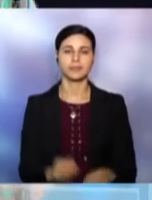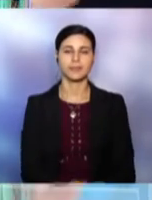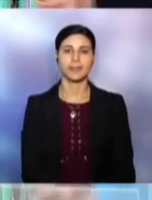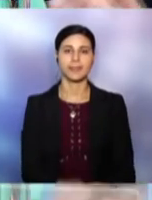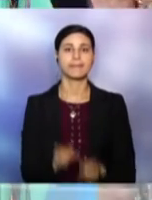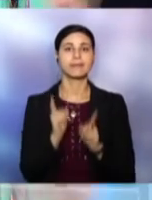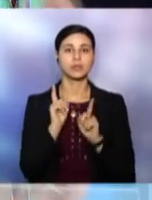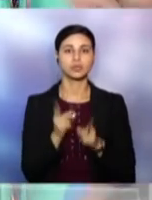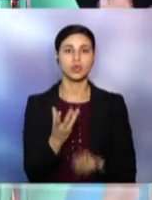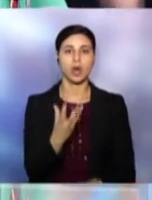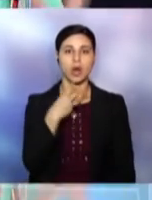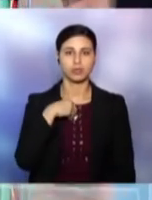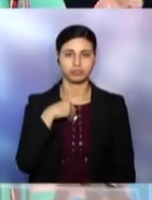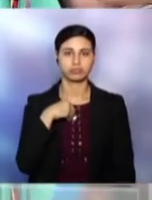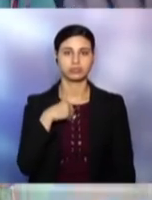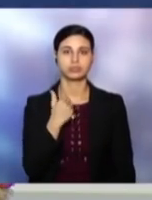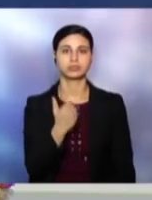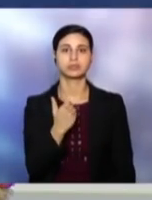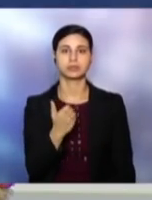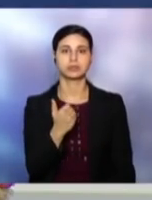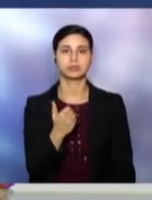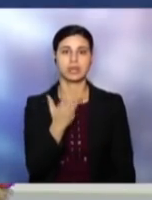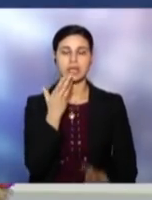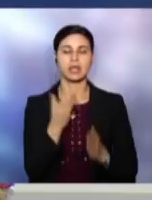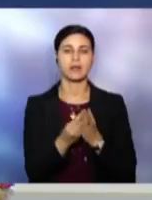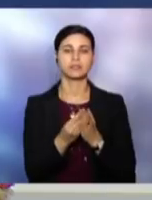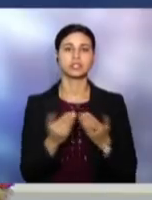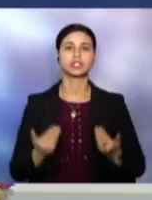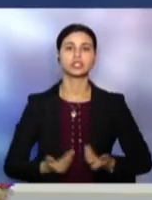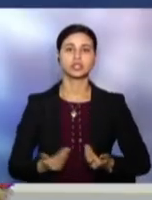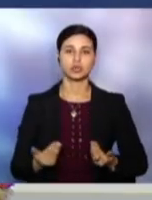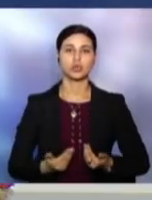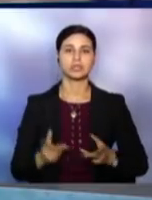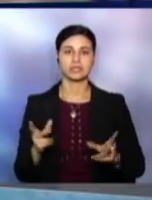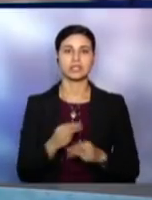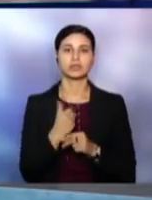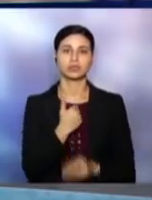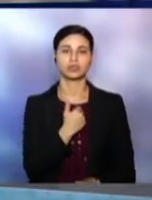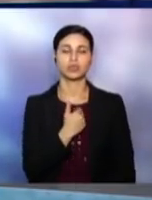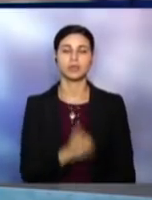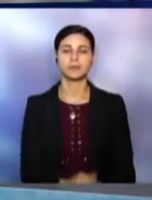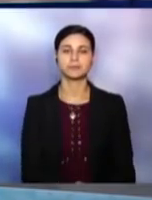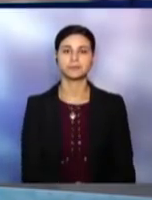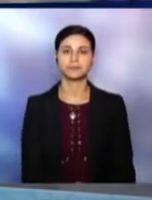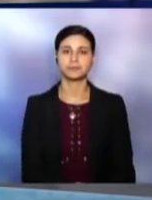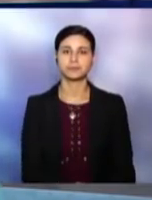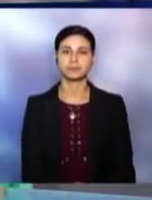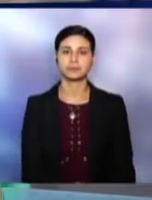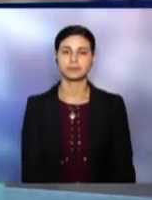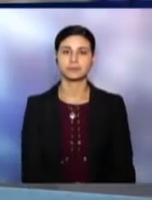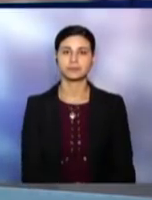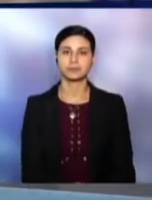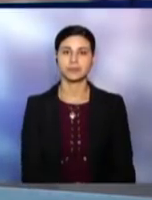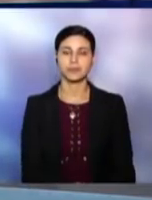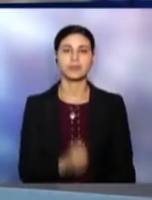რეალურად თანთქავდა ამ ბაქტერიას, მოიხმარდა ამ ბაქტერიას თავისი სიცოცხლისთვის.